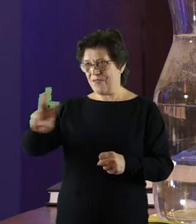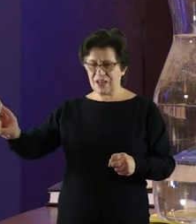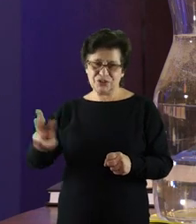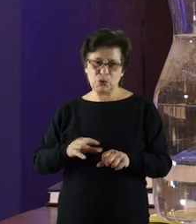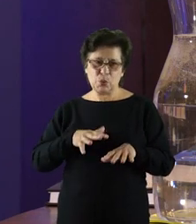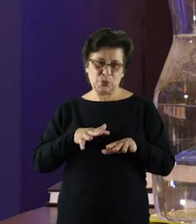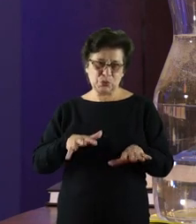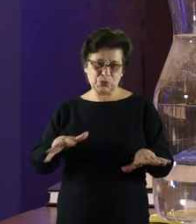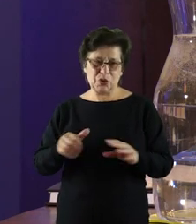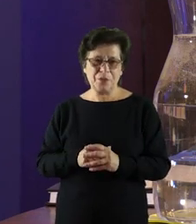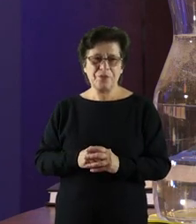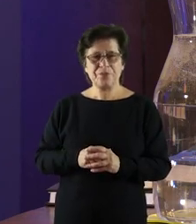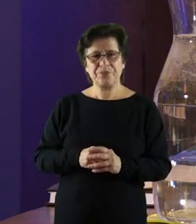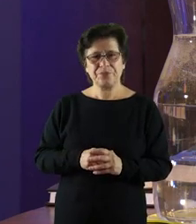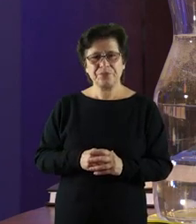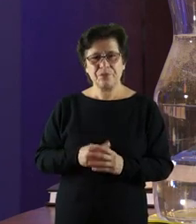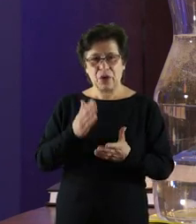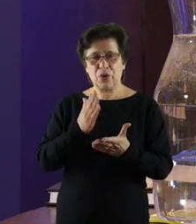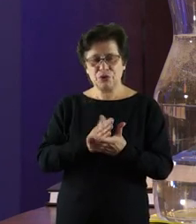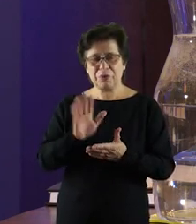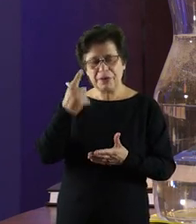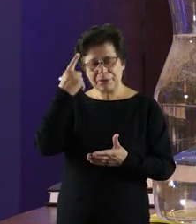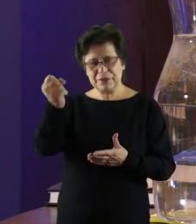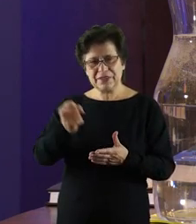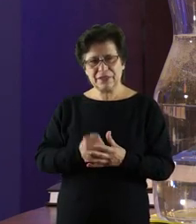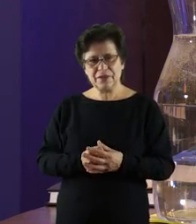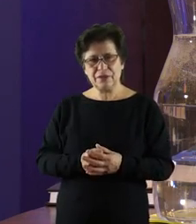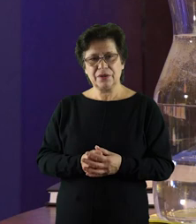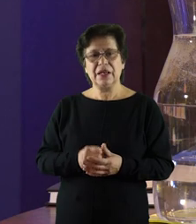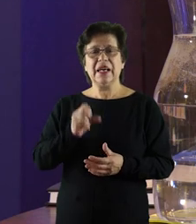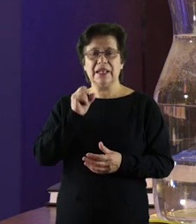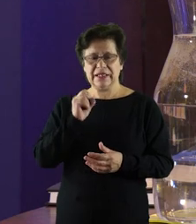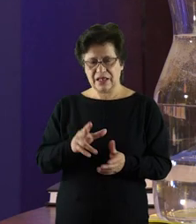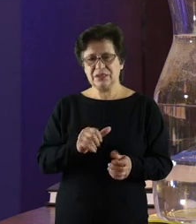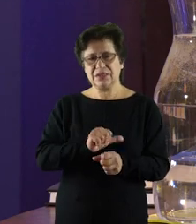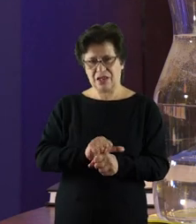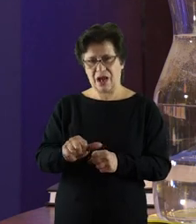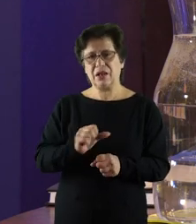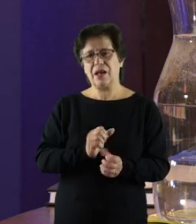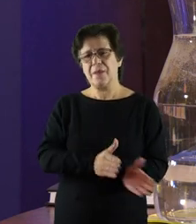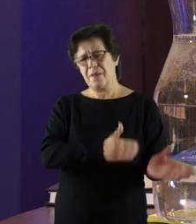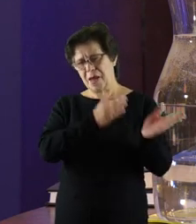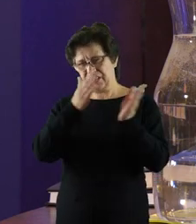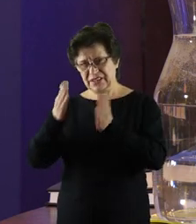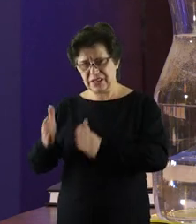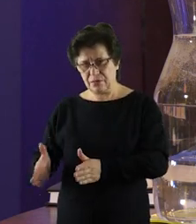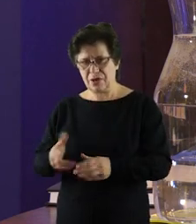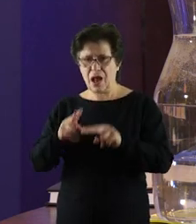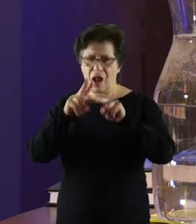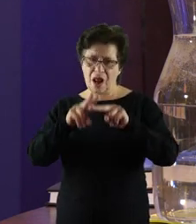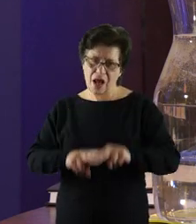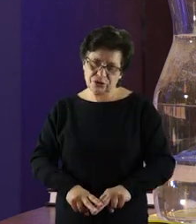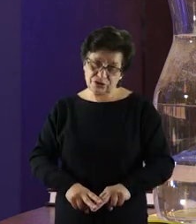piękny wianuszek, ale już będę pamiętała. Tak, Lilu, jest następna książka, tym razem leży w komputerze